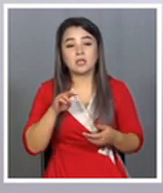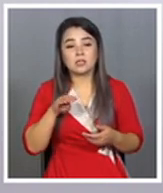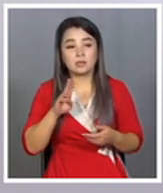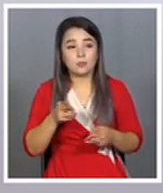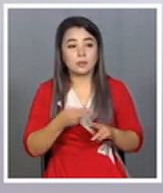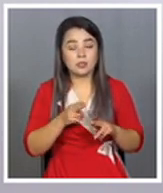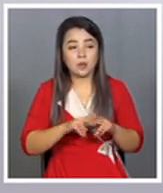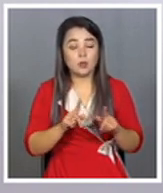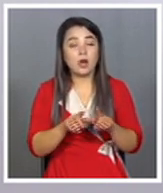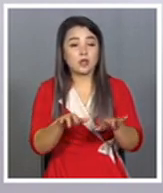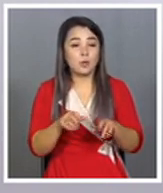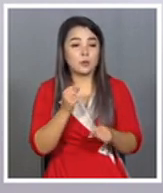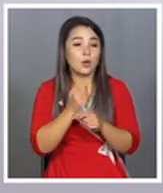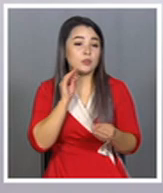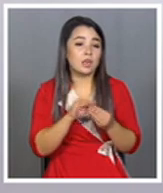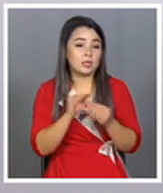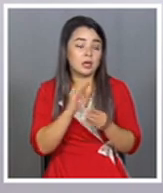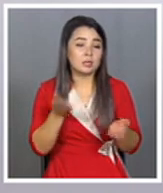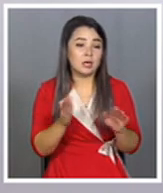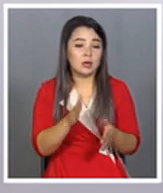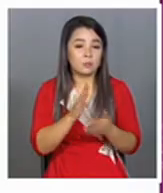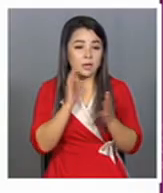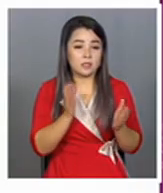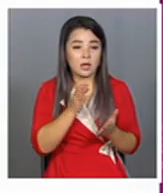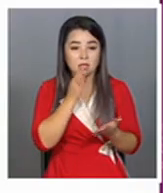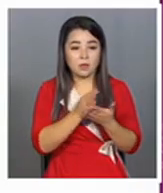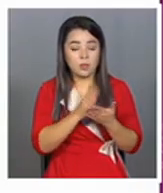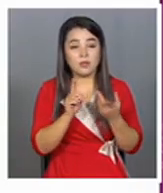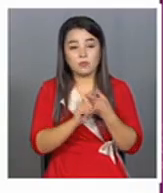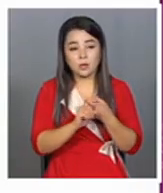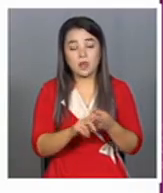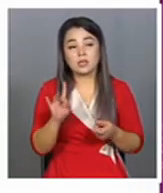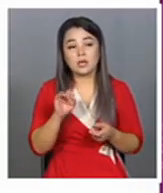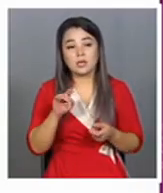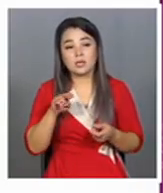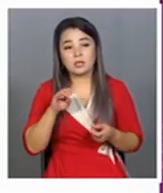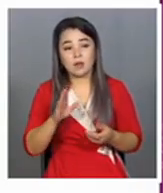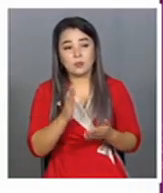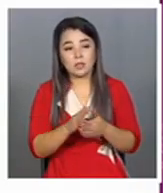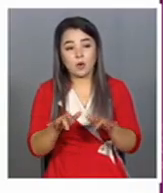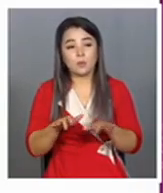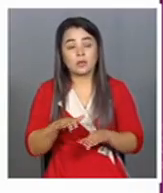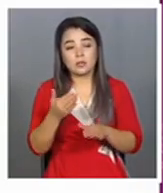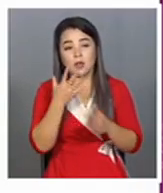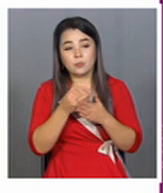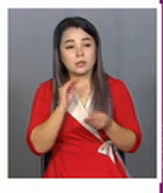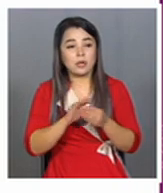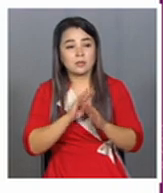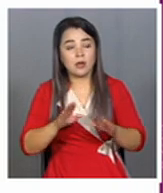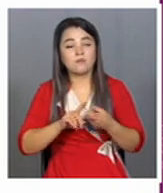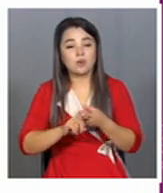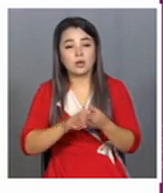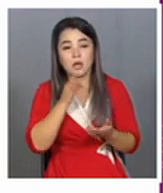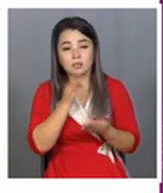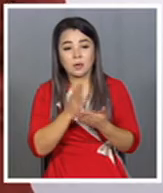компьютер жадында тұрақты сақталатын вирустар. Ал резиденттік емес компьютер жадында тұрақты сақталмайтын вирустар.